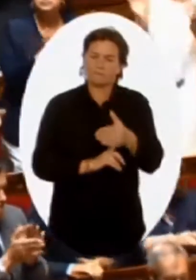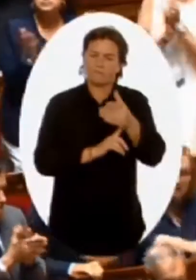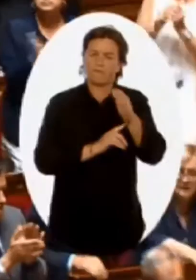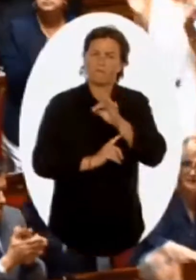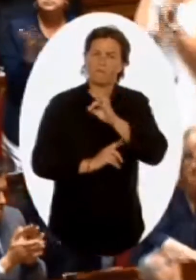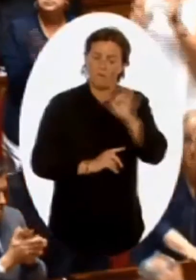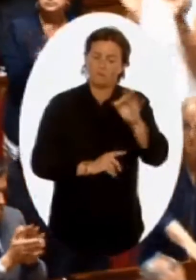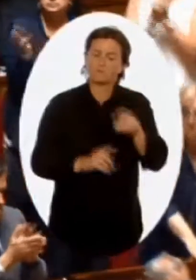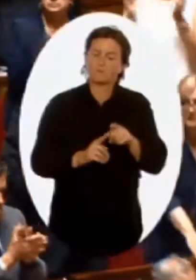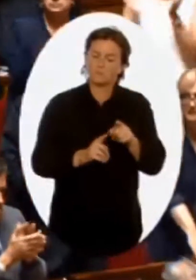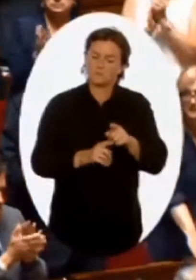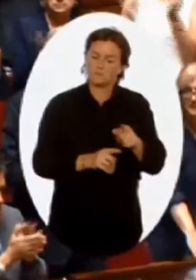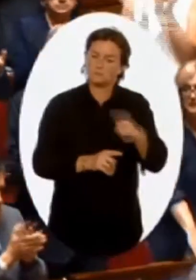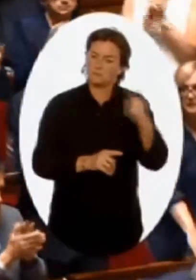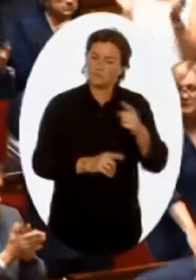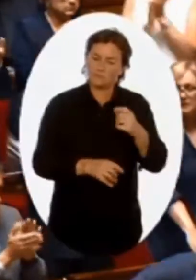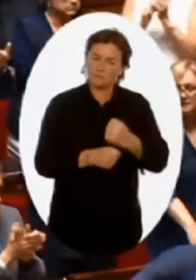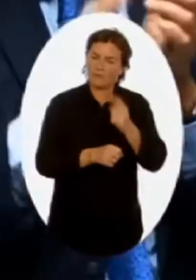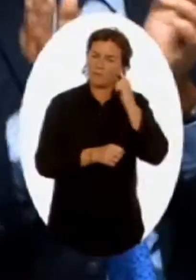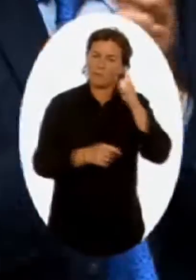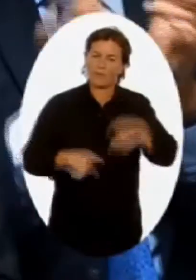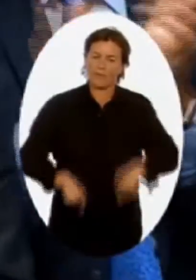l'État.